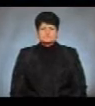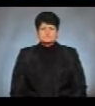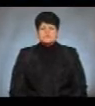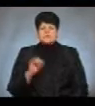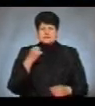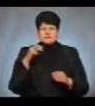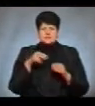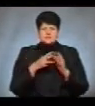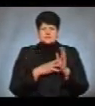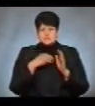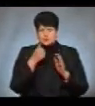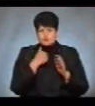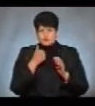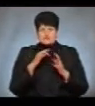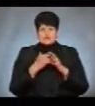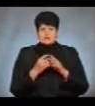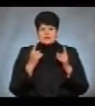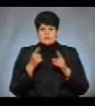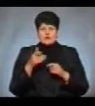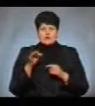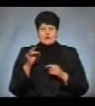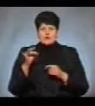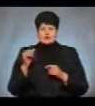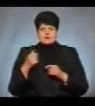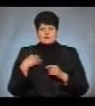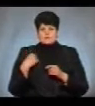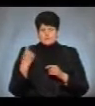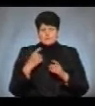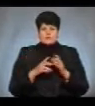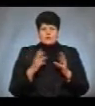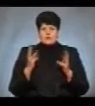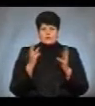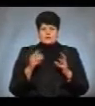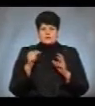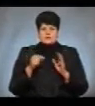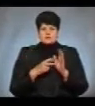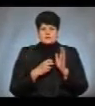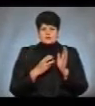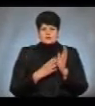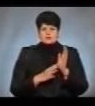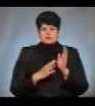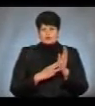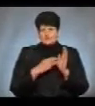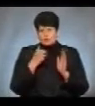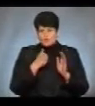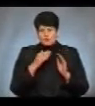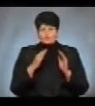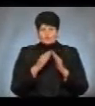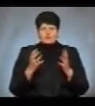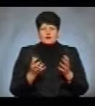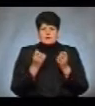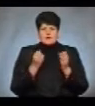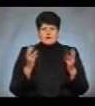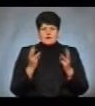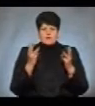Серпень 2018 року у селі Велика Горожанка на Львівщині горів храм 1798 року. Будівлю врятували, але